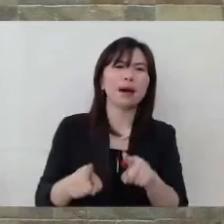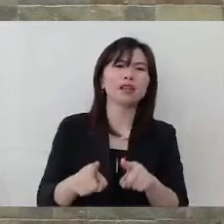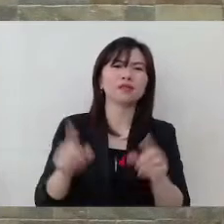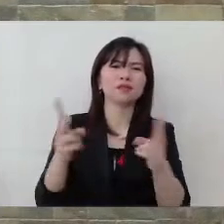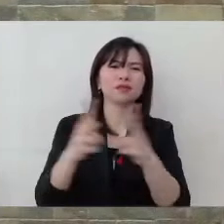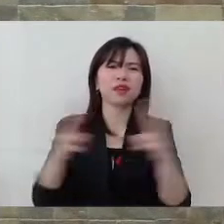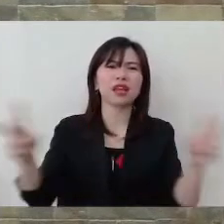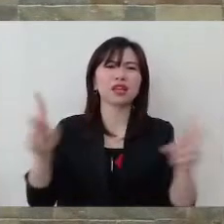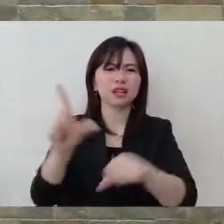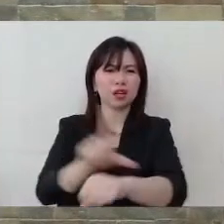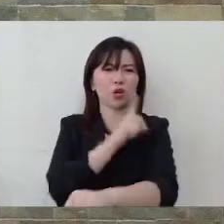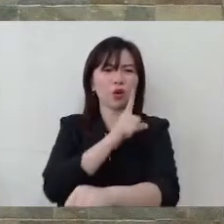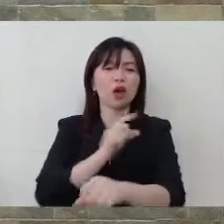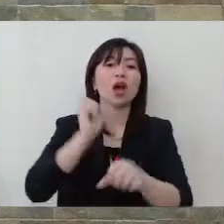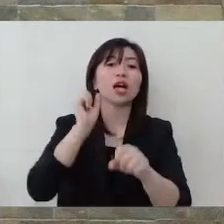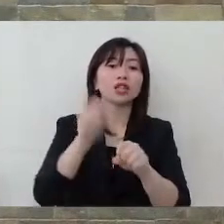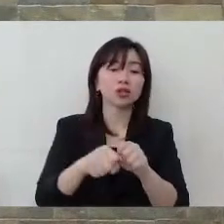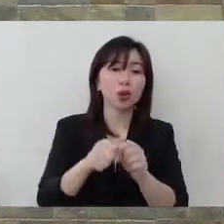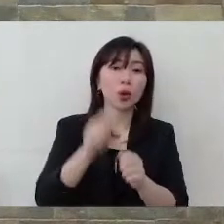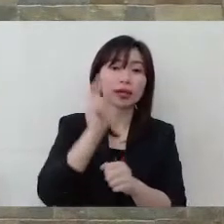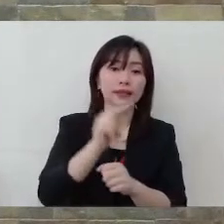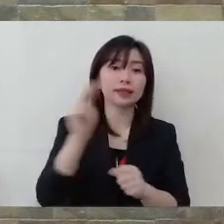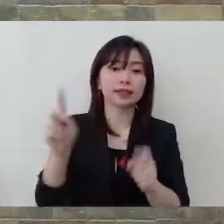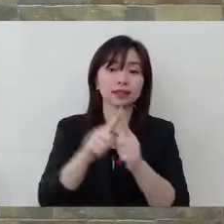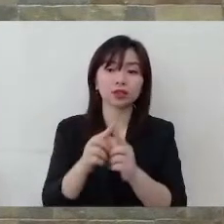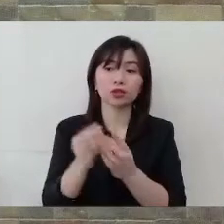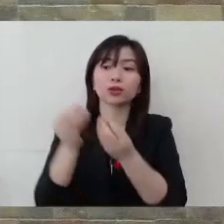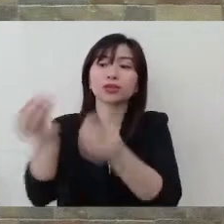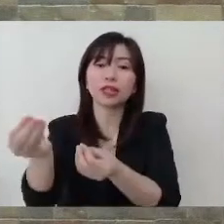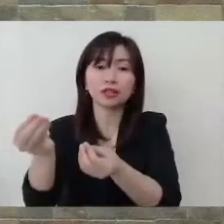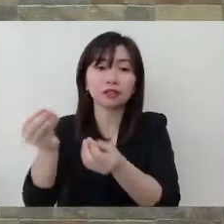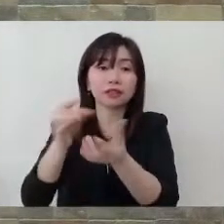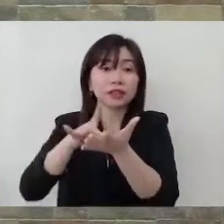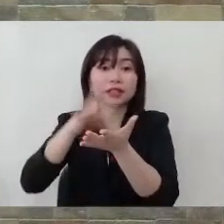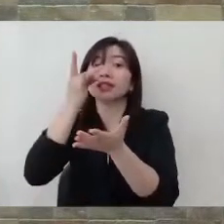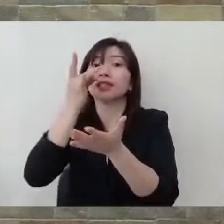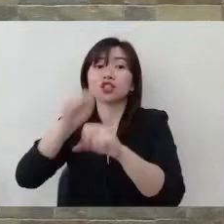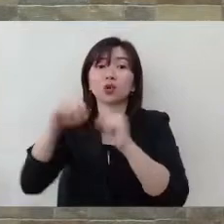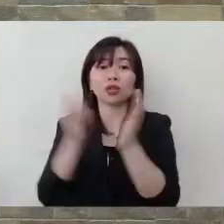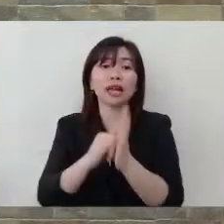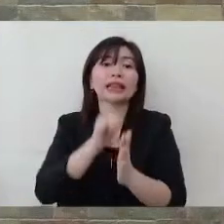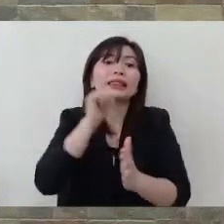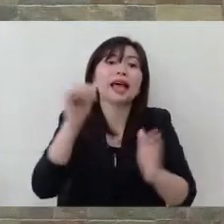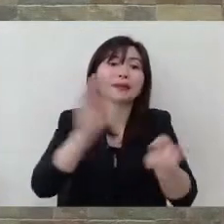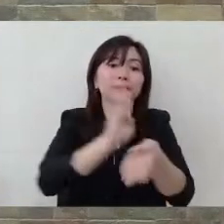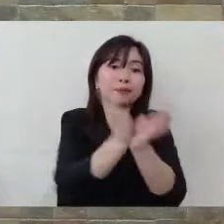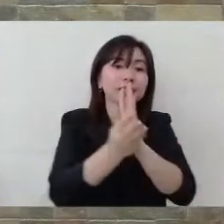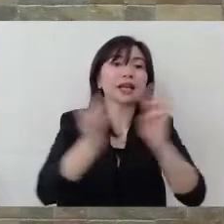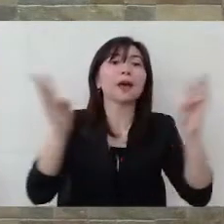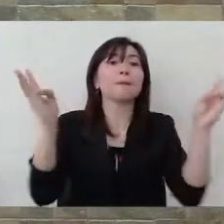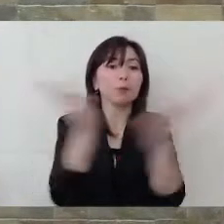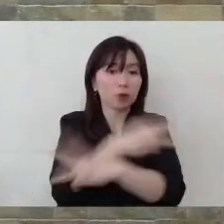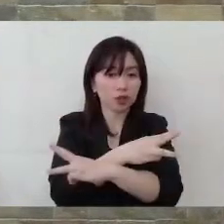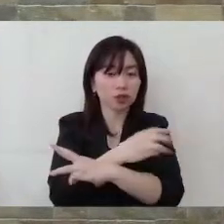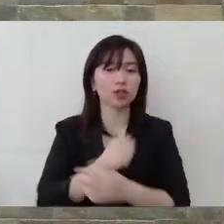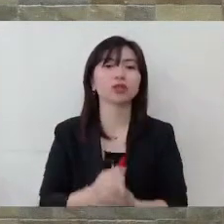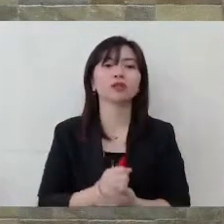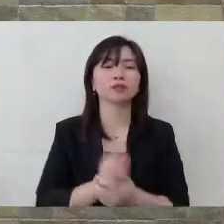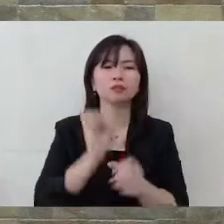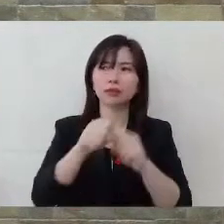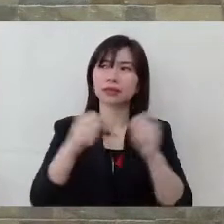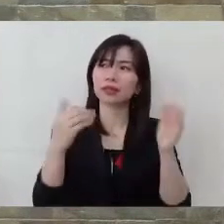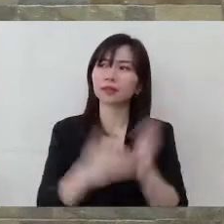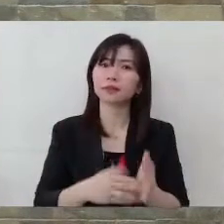nga bibigyan ng gamot para hindi ka na pumunta sa malalang sakit. Pero kahit kailan, ang isang taong may